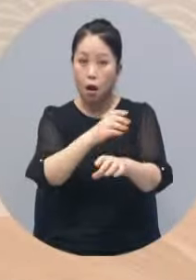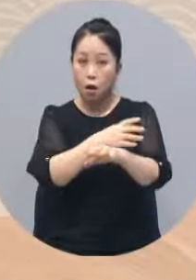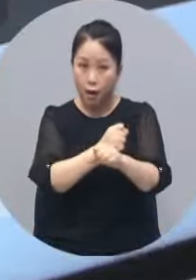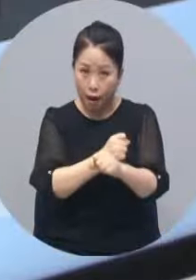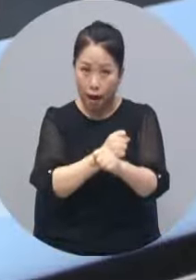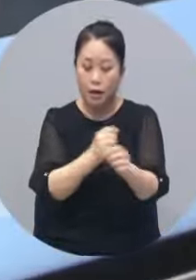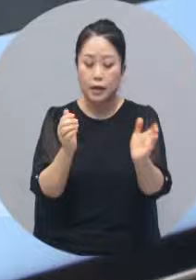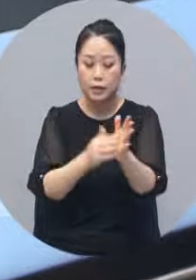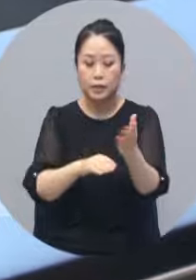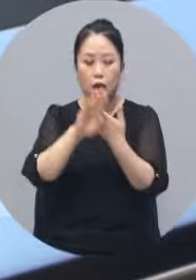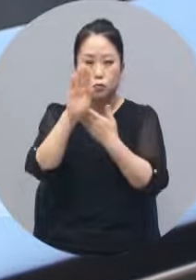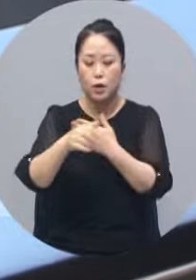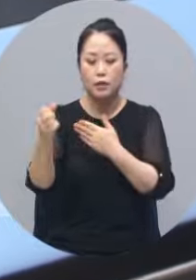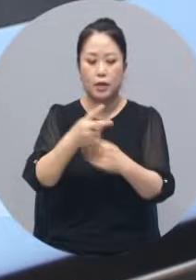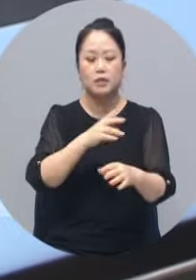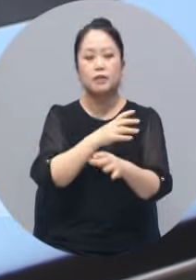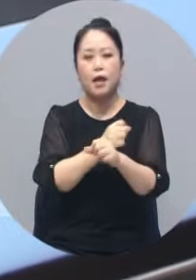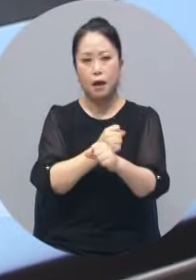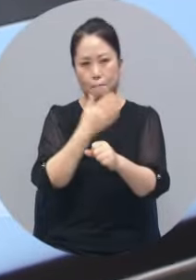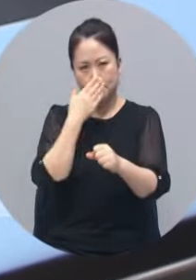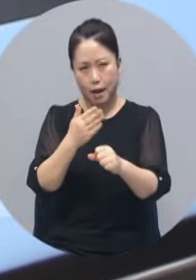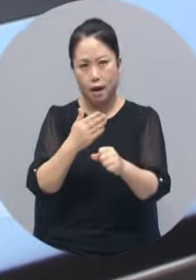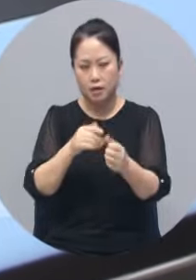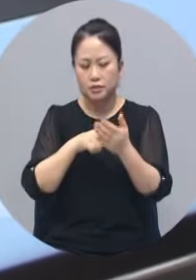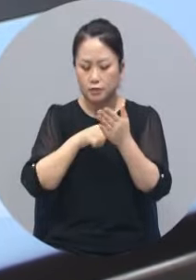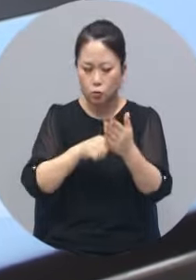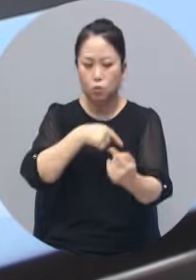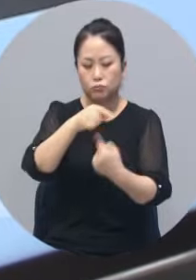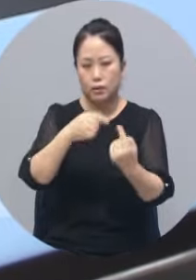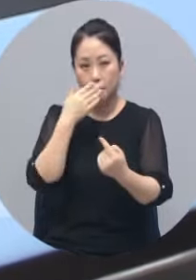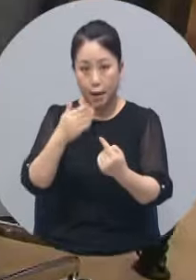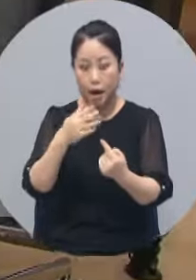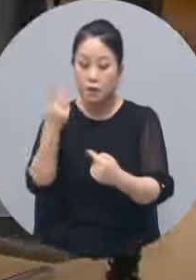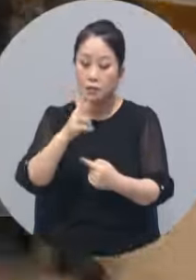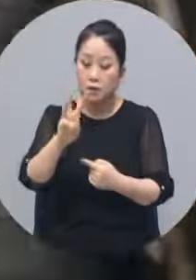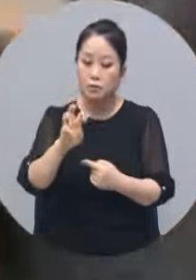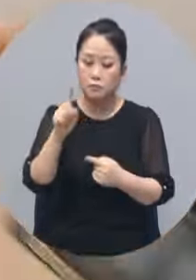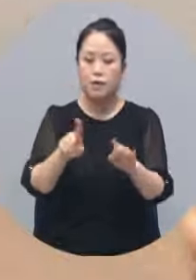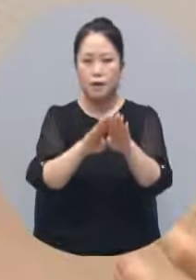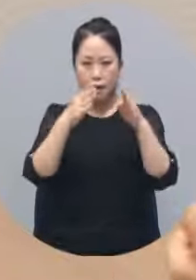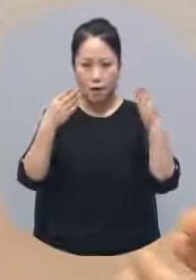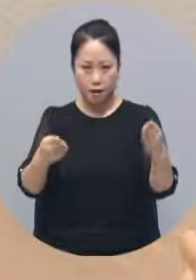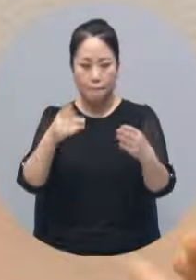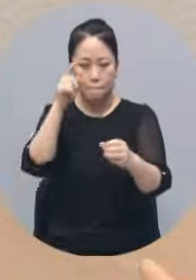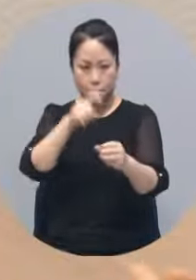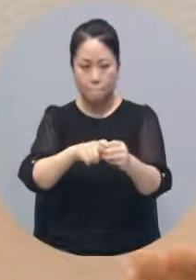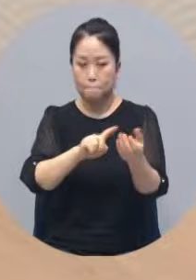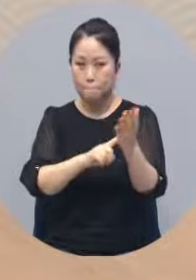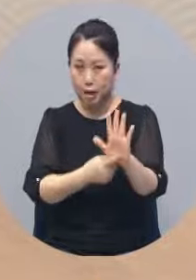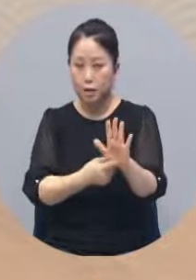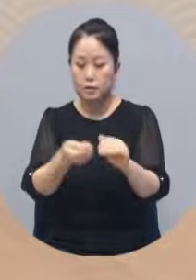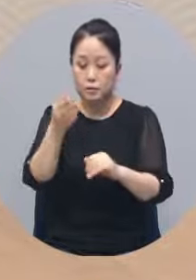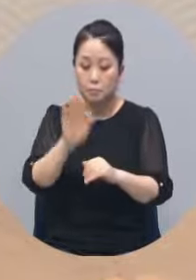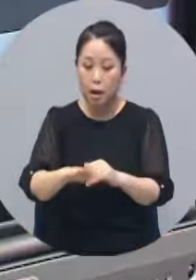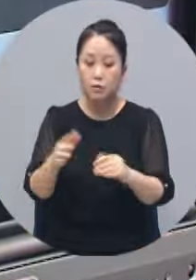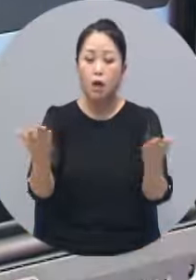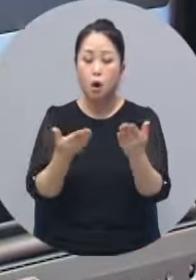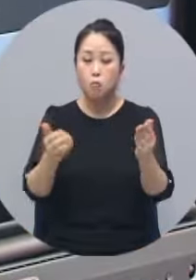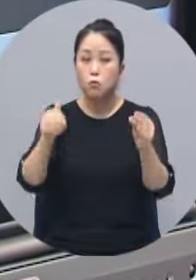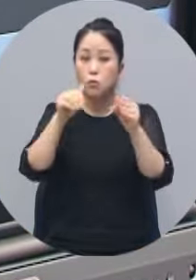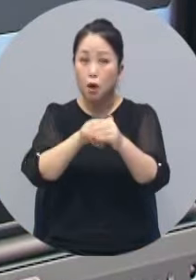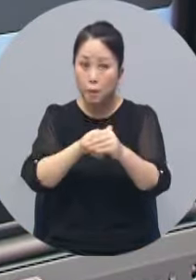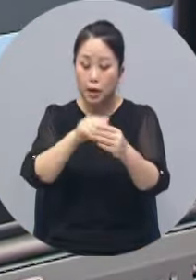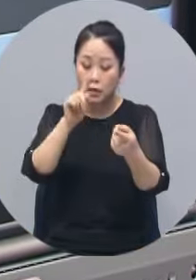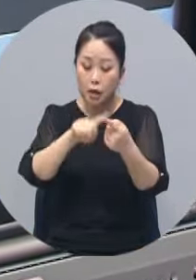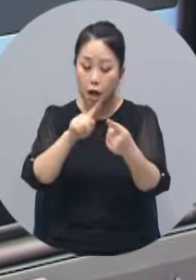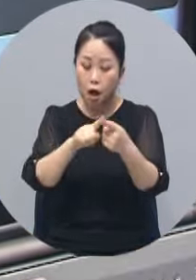통해 지속적인 운영이 가능하다며 2031년 개관 목표를 밝혔습니다. 하지만 업무 협약의